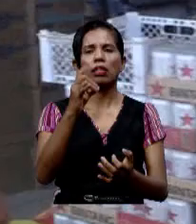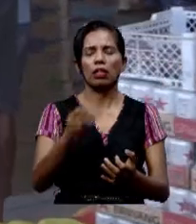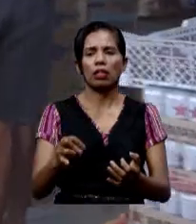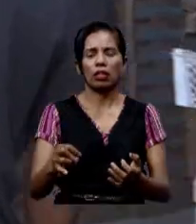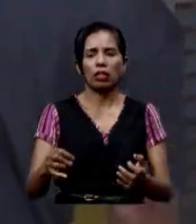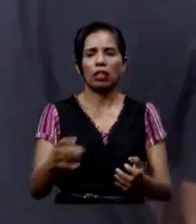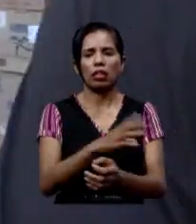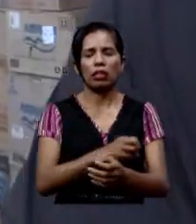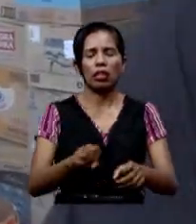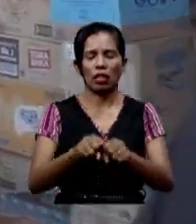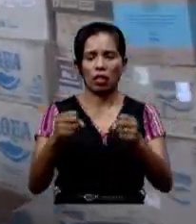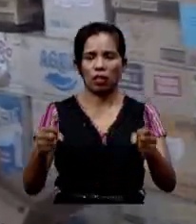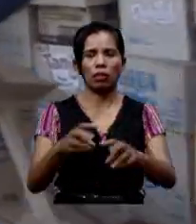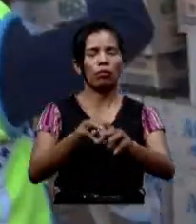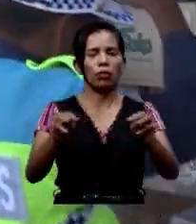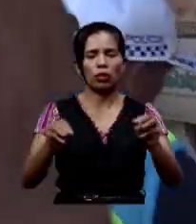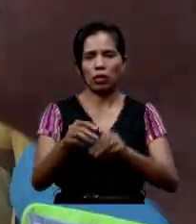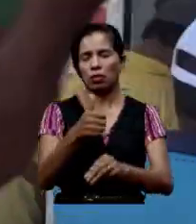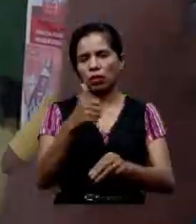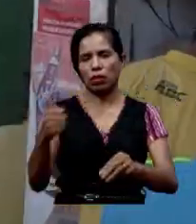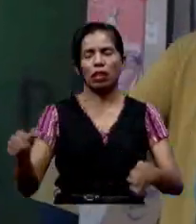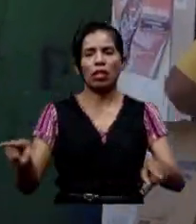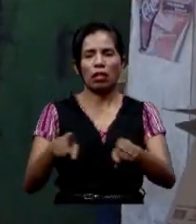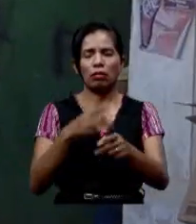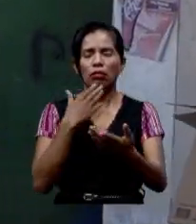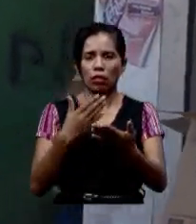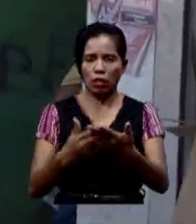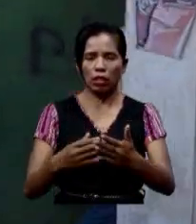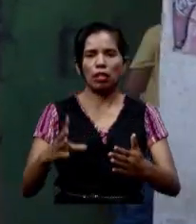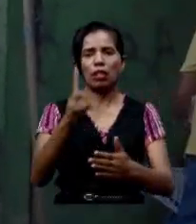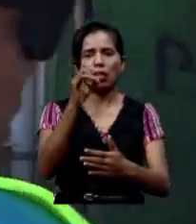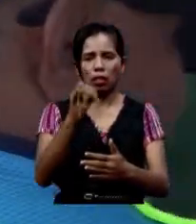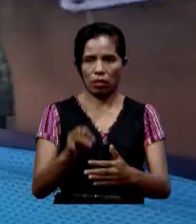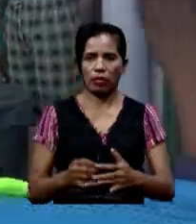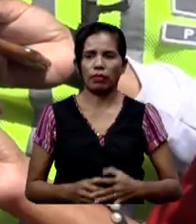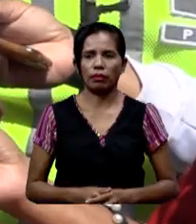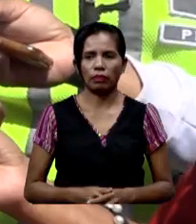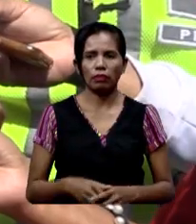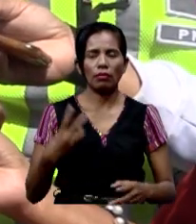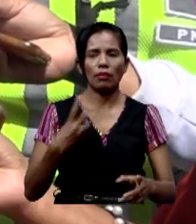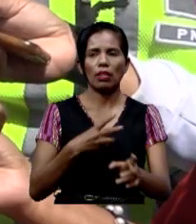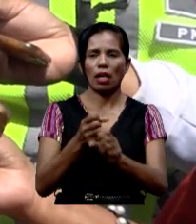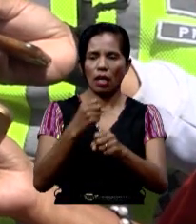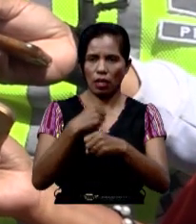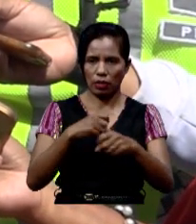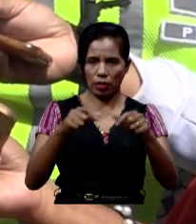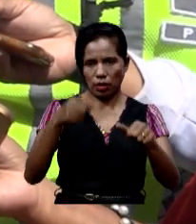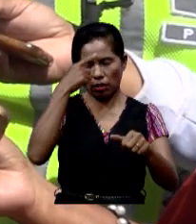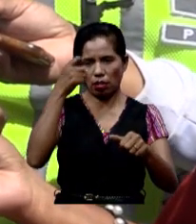tane sambe e munisipu ba balung dia kliu fali kapital dilin portanto ita ten serbe halorene